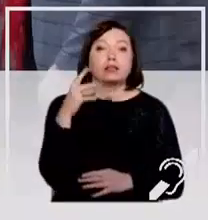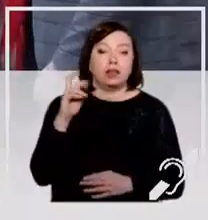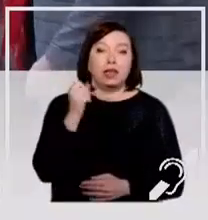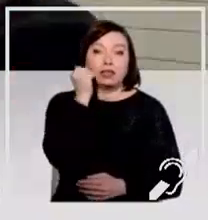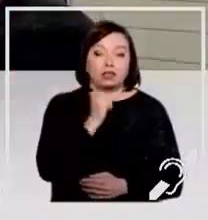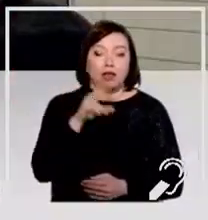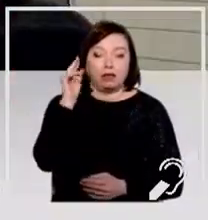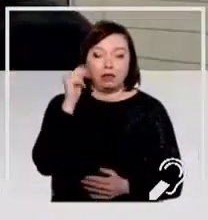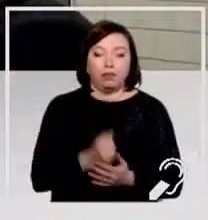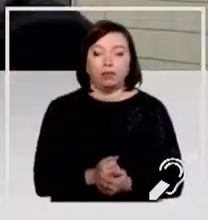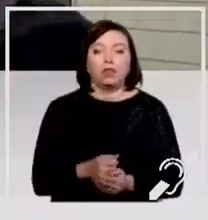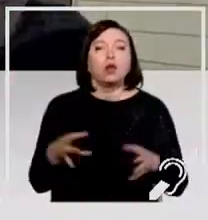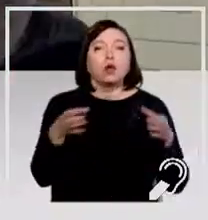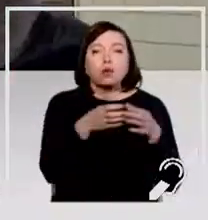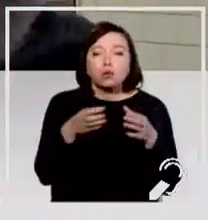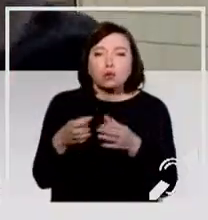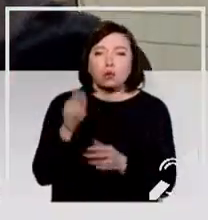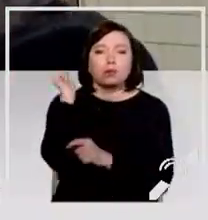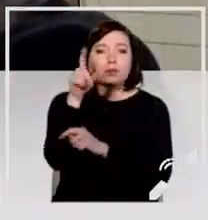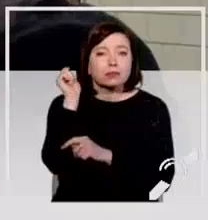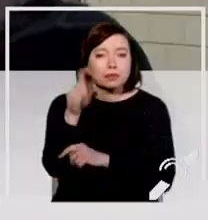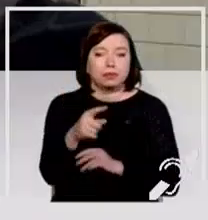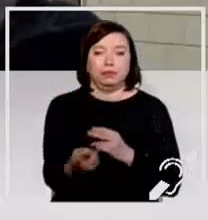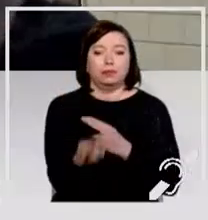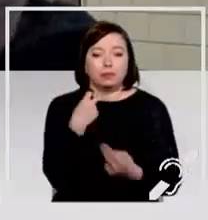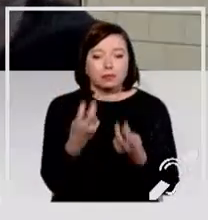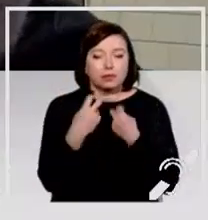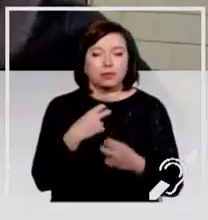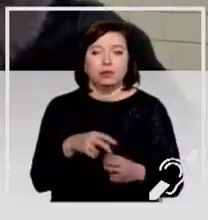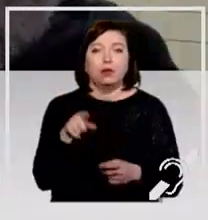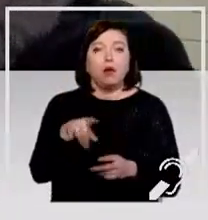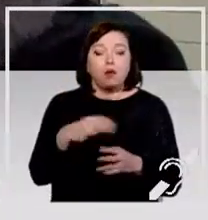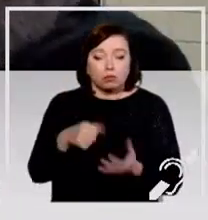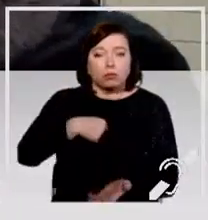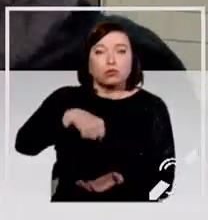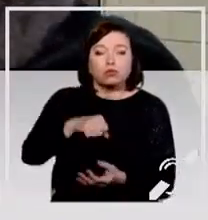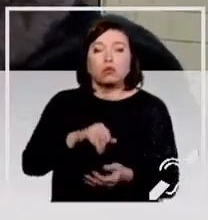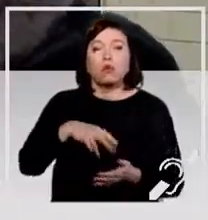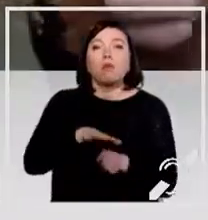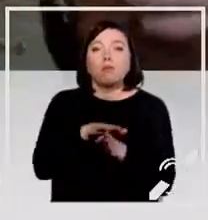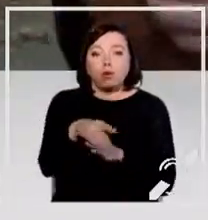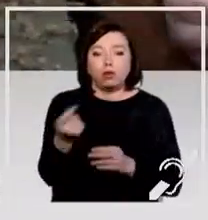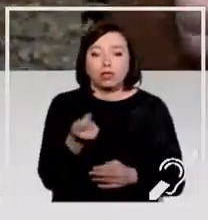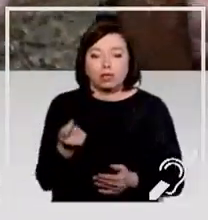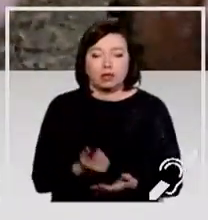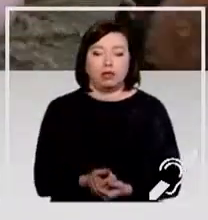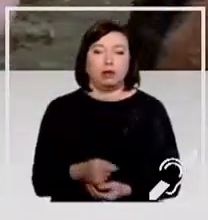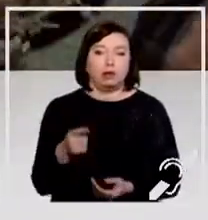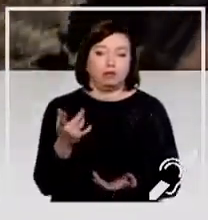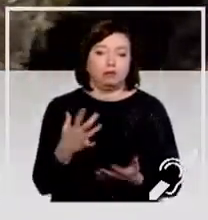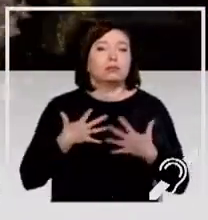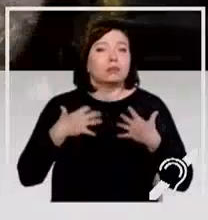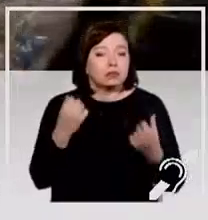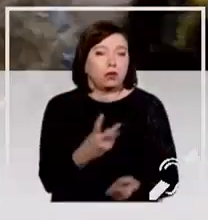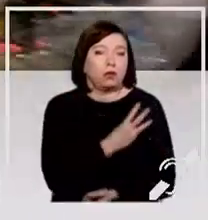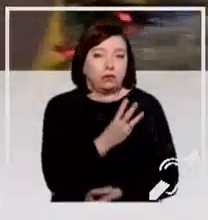vechi mergem cu ceata de semănători coșul plin de boabe să le urăm gazdelor sănătate